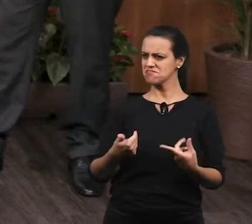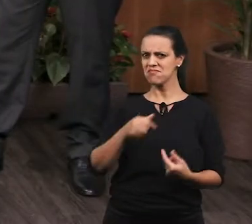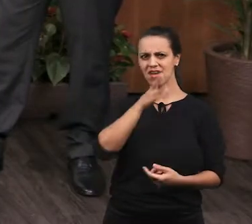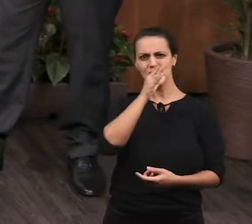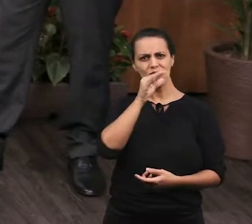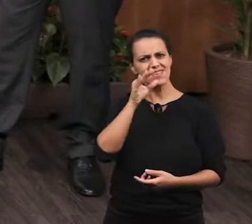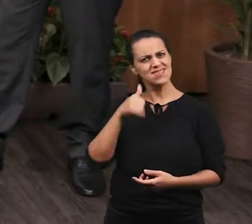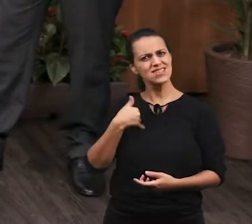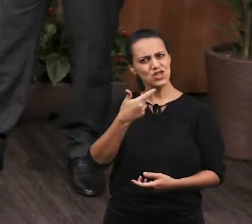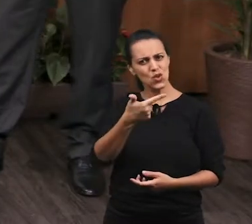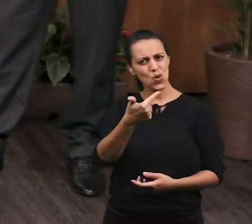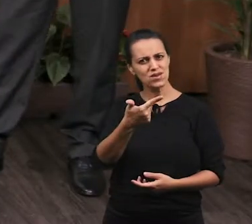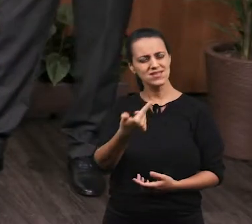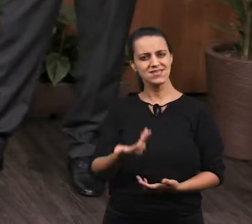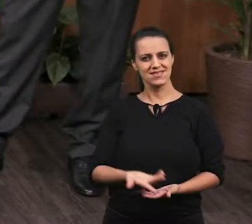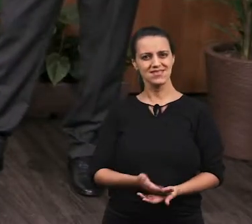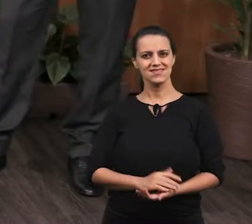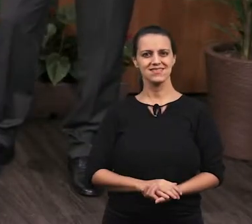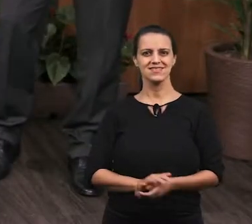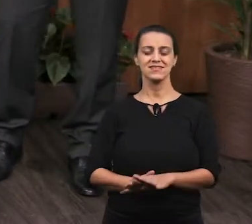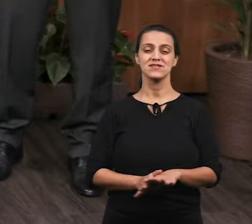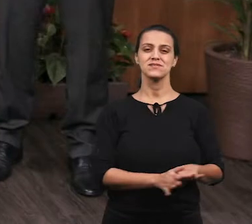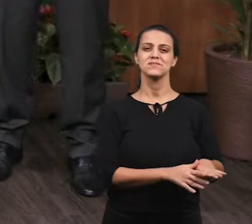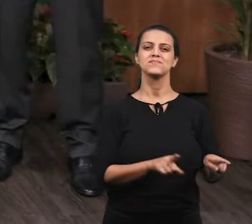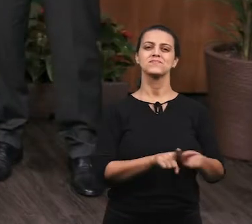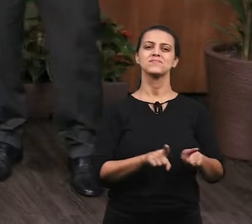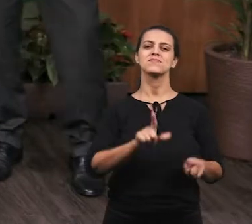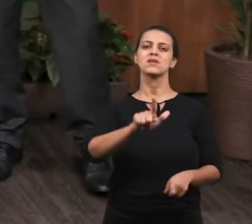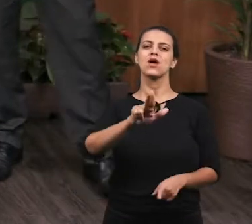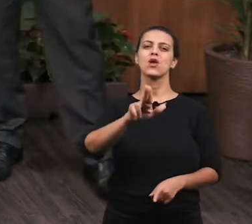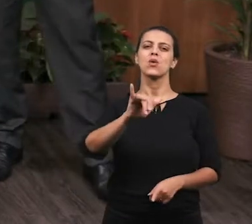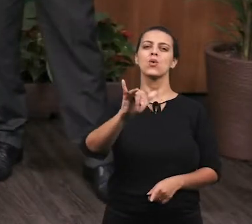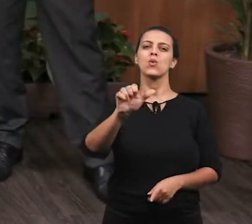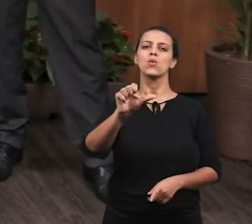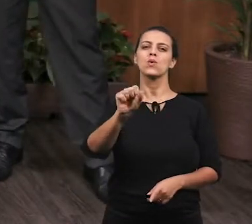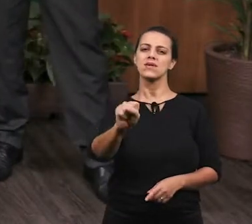царь, одесную Бога Отца. И еще